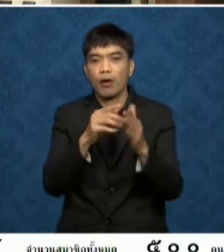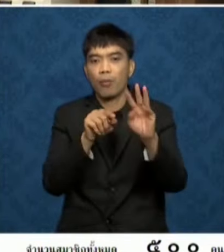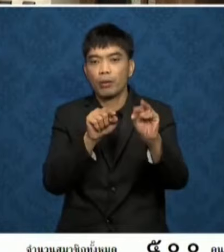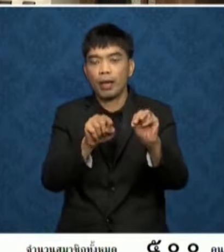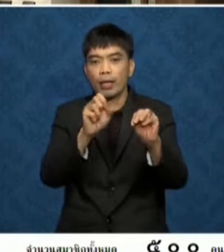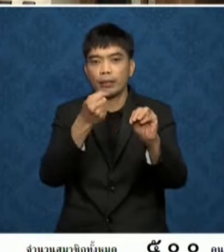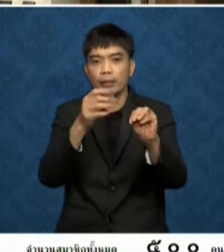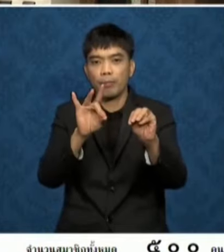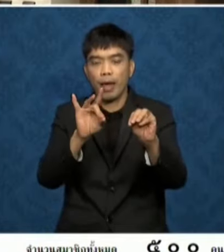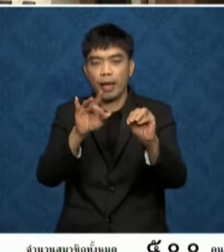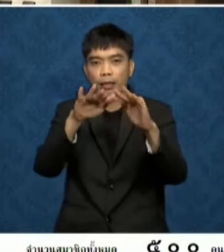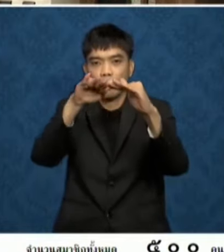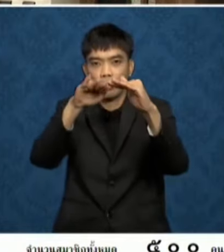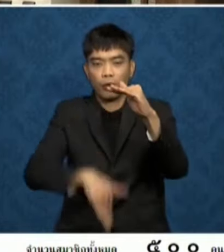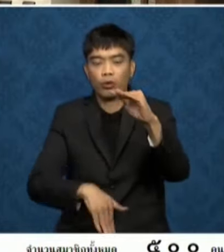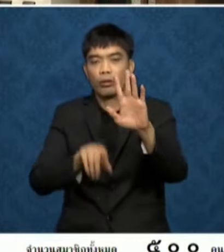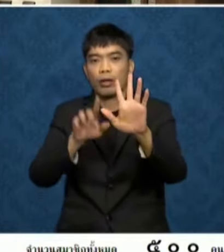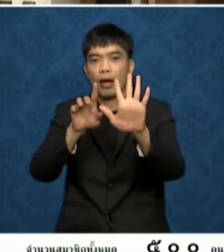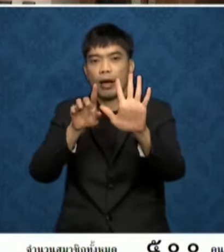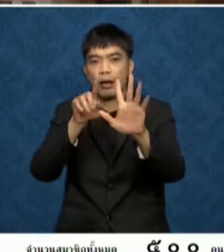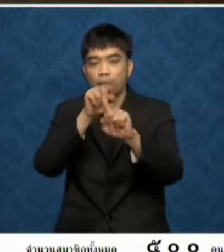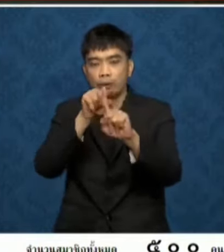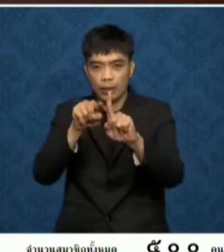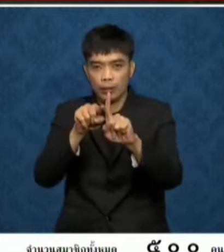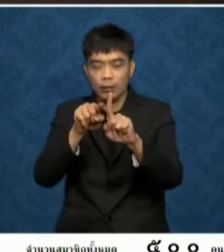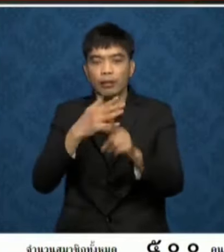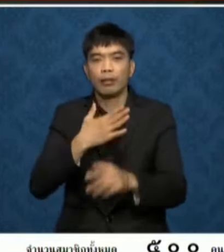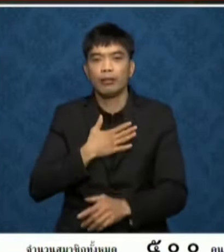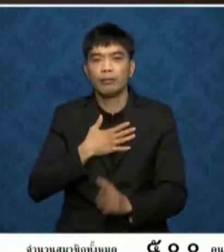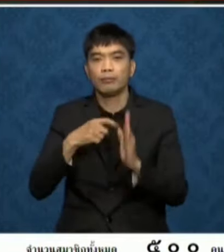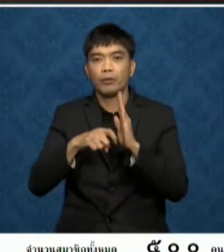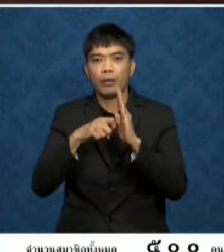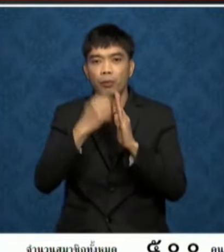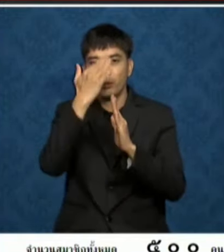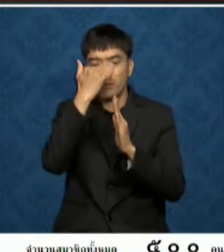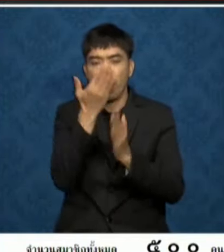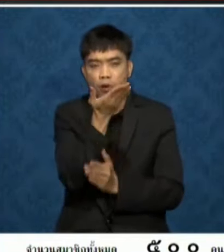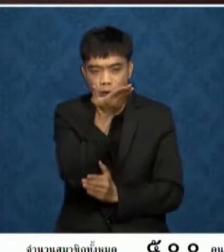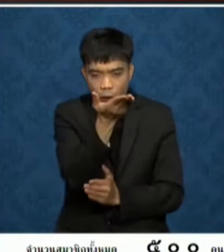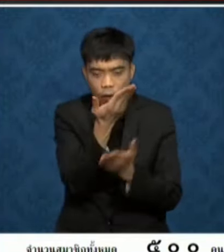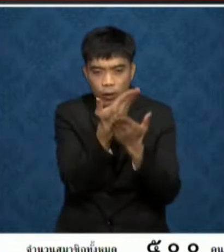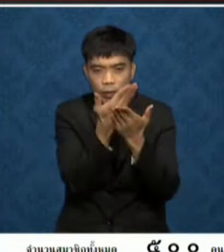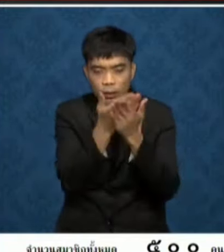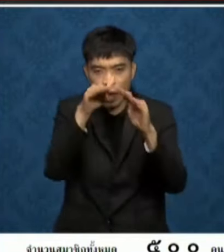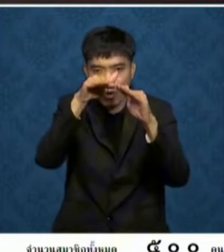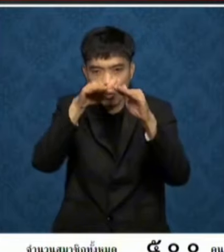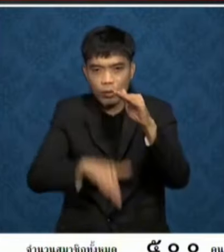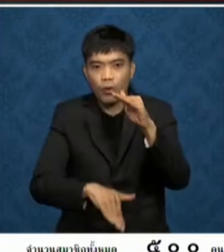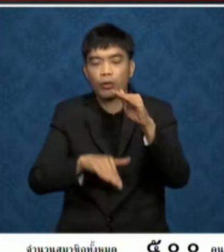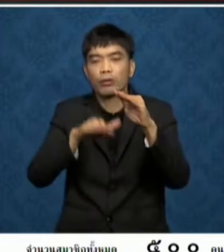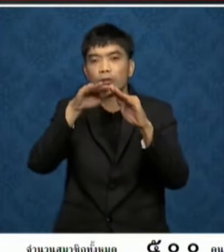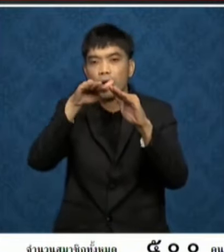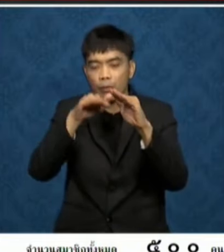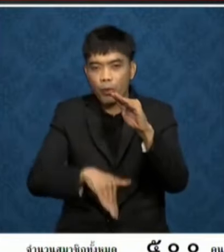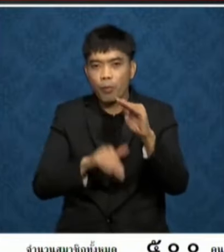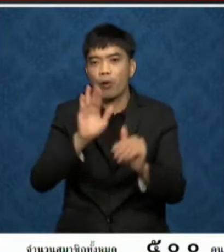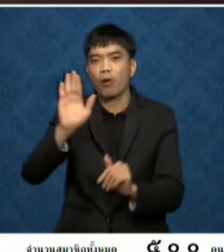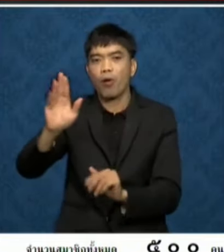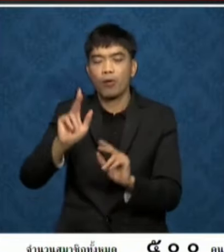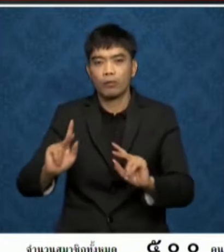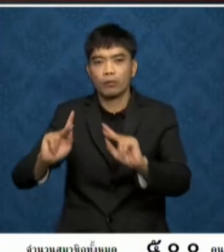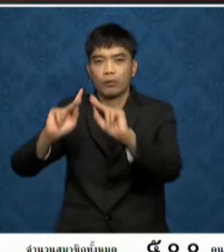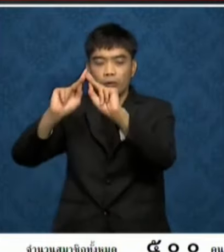ง 5% ด้วยกันค่ะซึ่งดิฉันจะขออภิปรายถึงเหตุผลในการขอปรับลดงบประมาณที่เป็นงบประมาณของกระทรว